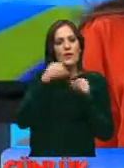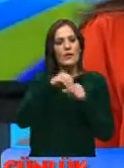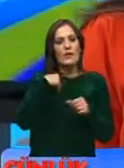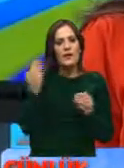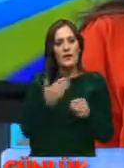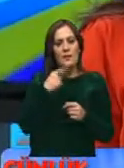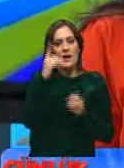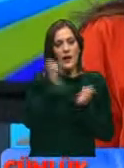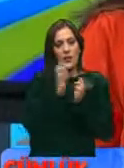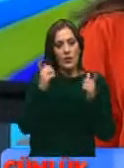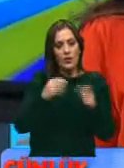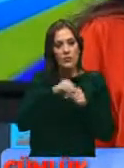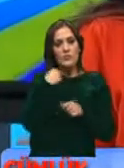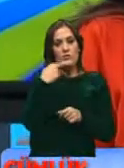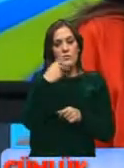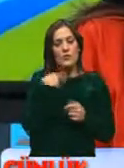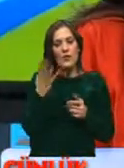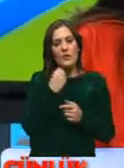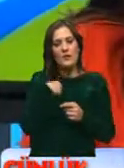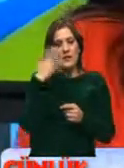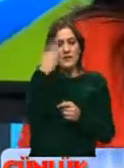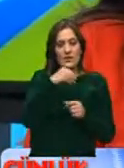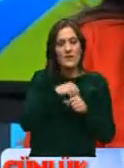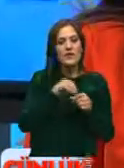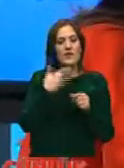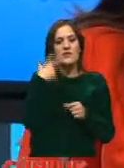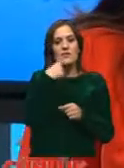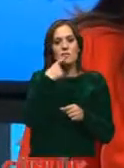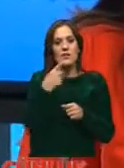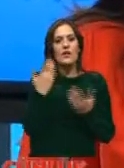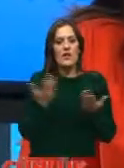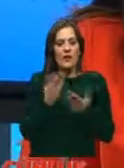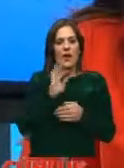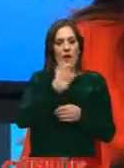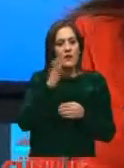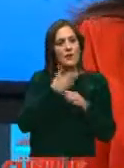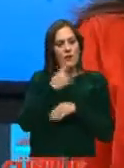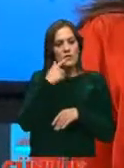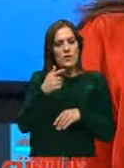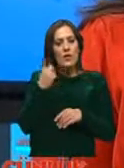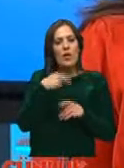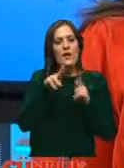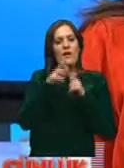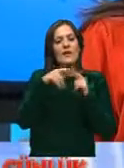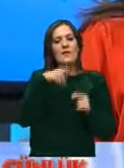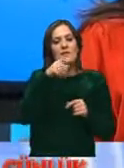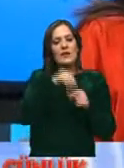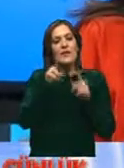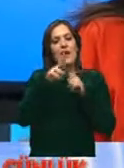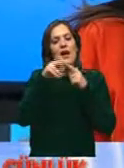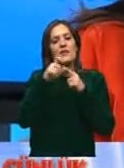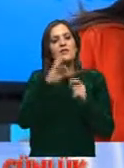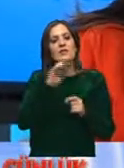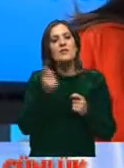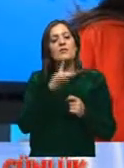hala bir aile ortamında bile söz almaya bile çekinirken nasıl şarkı söylesin elbette. Demek ki o kaslar çalışmamış şimdiye kadar. Aynen